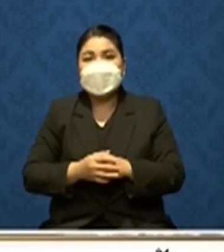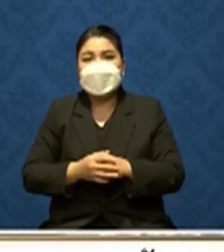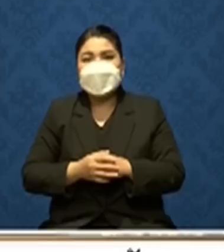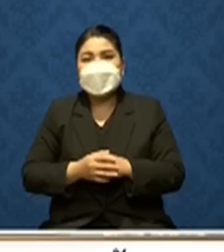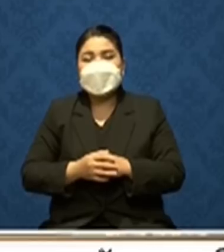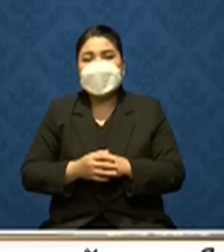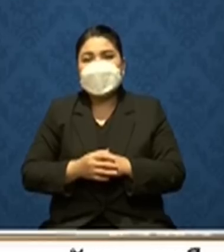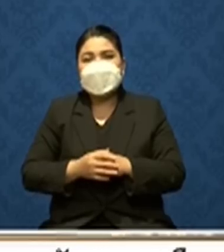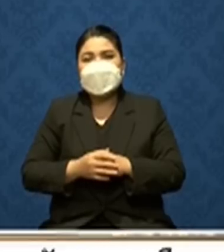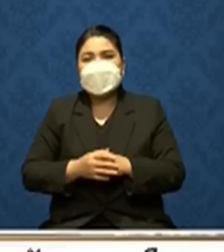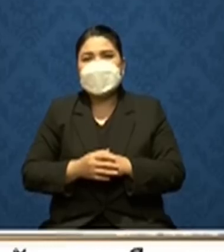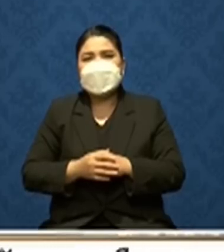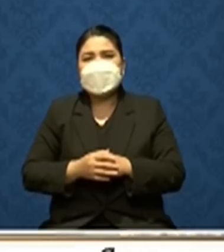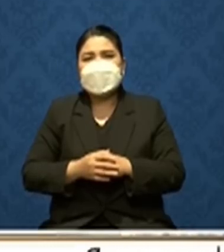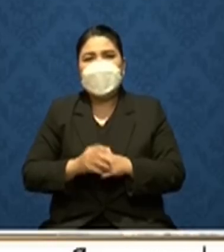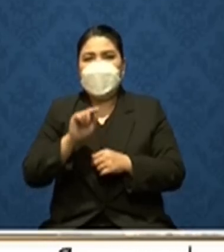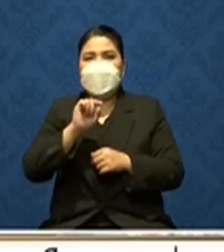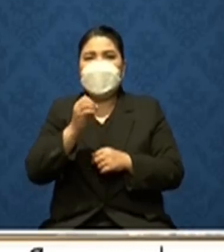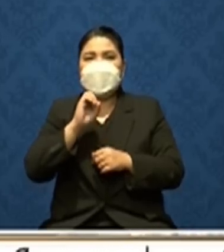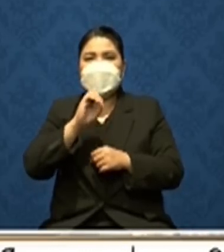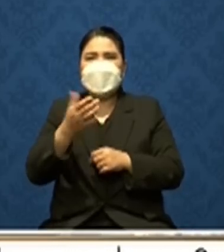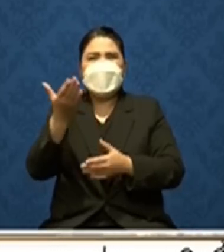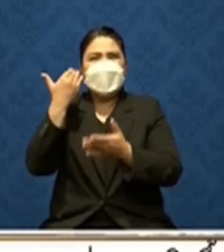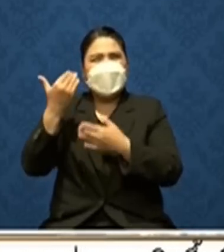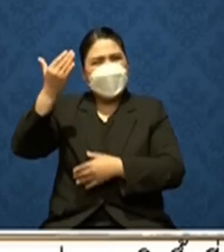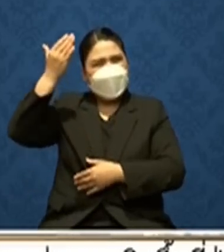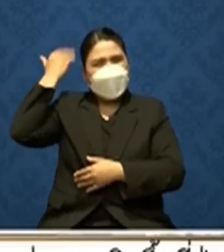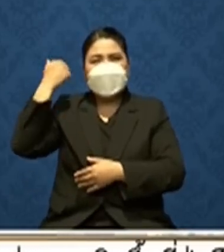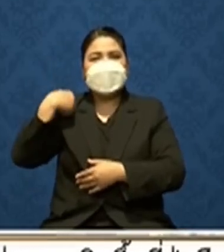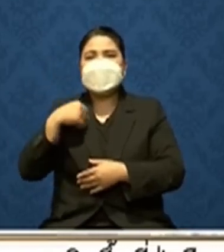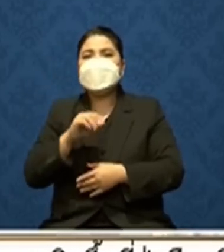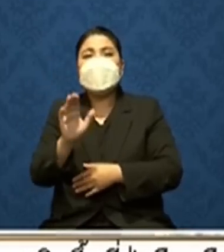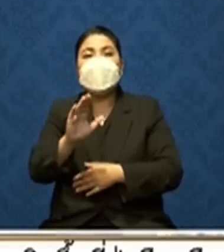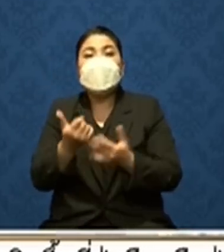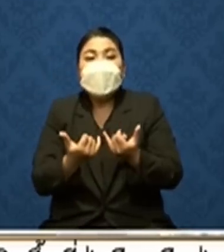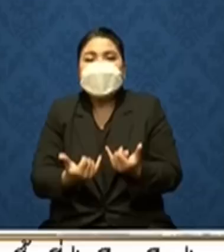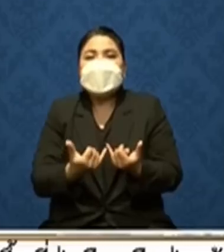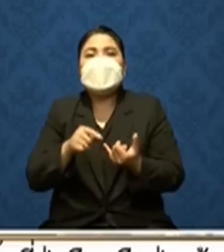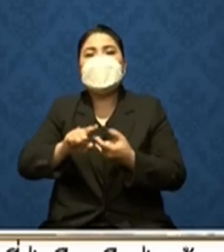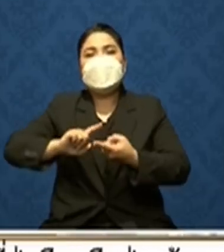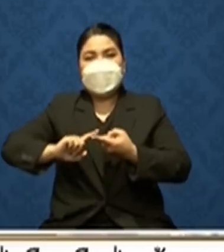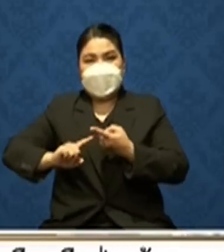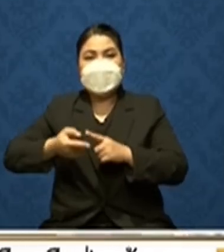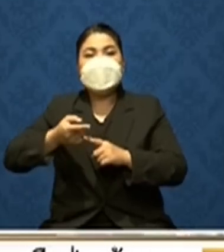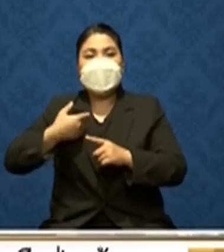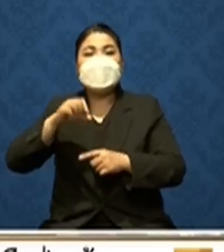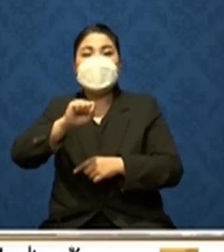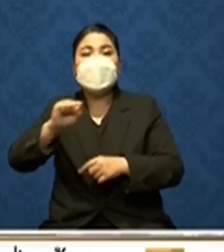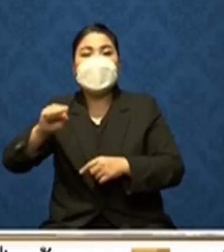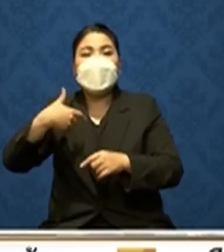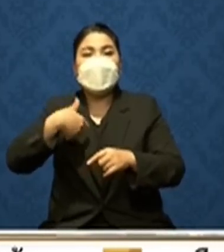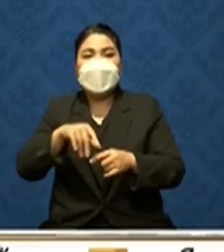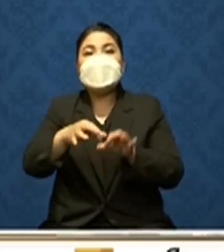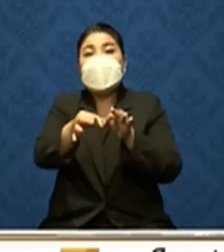แต่ผมไม่อยากย้อนไปลึกเอาเข้าๆทักกันกับเพื่อนสมาชิกจะลงรายละเอียดให้มี